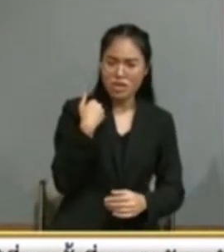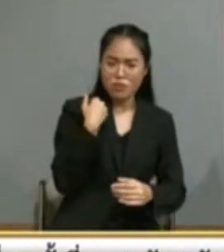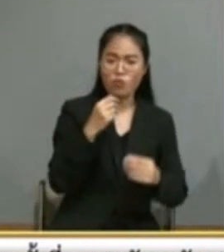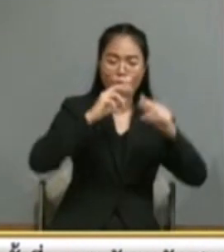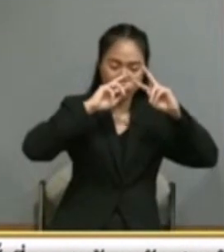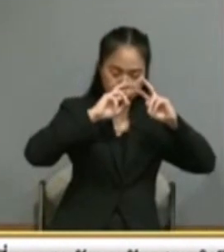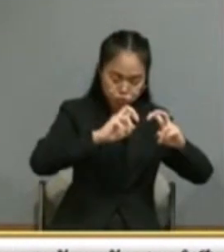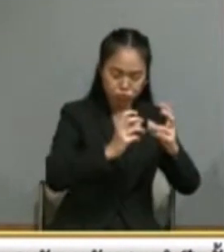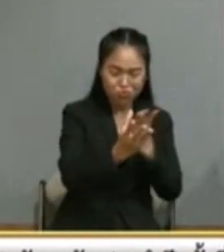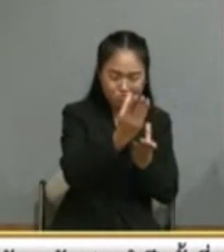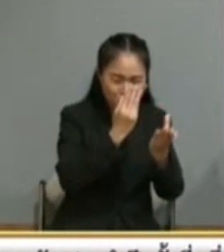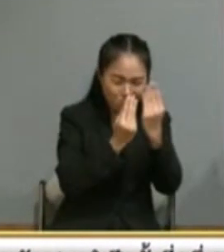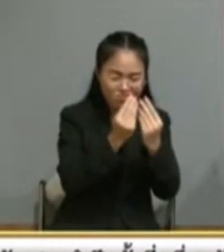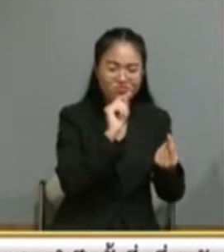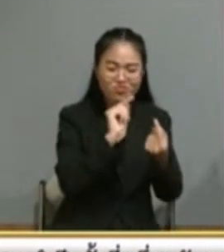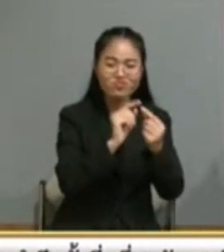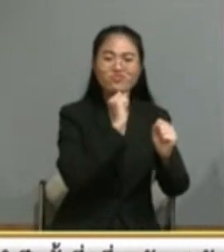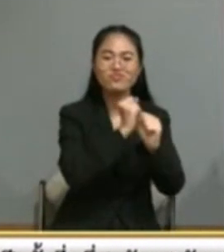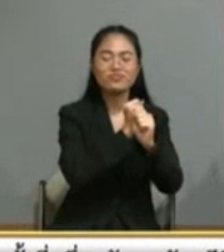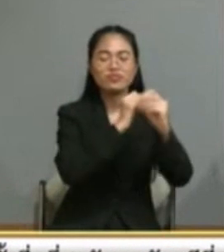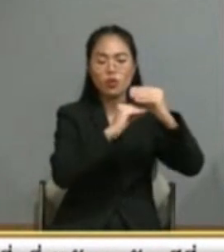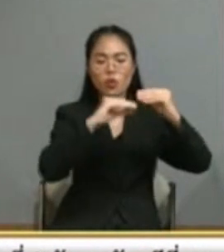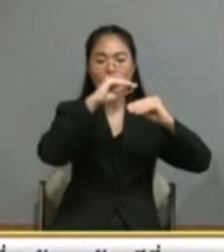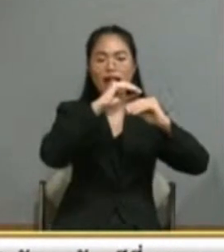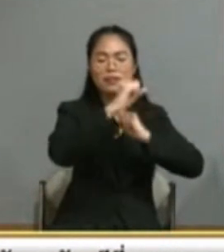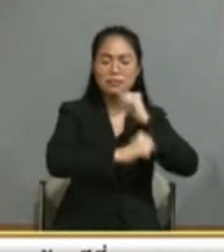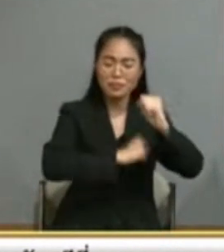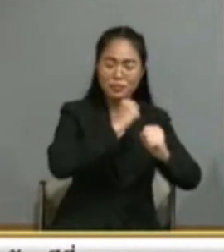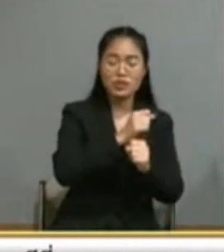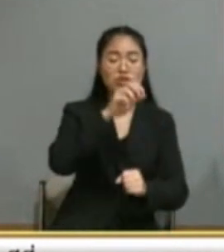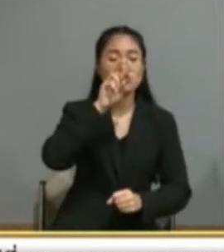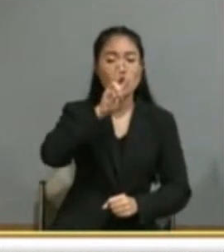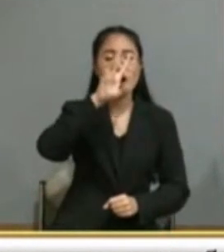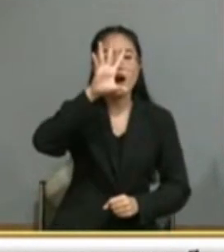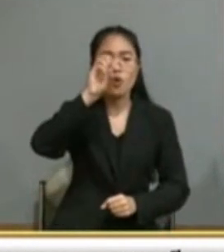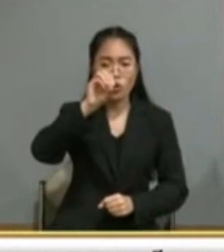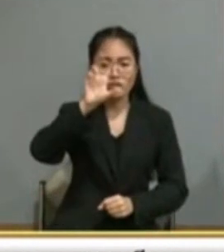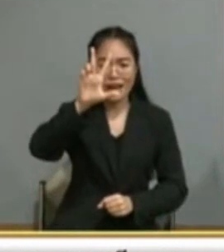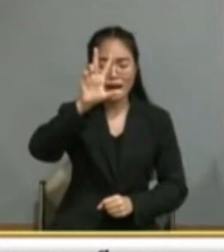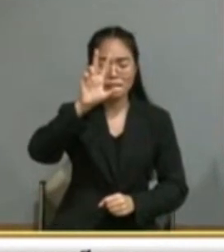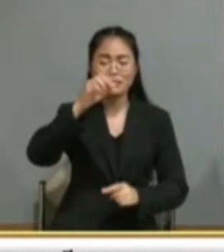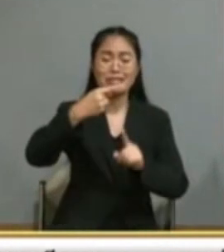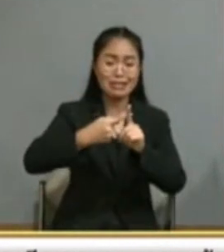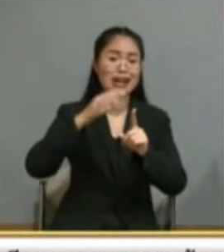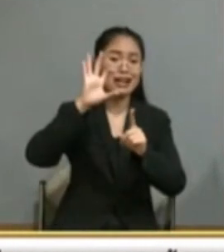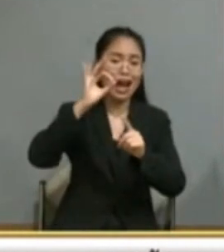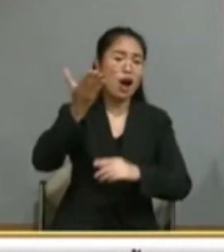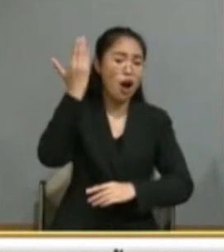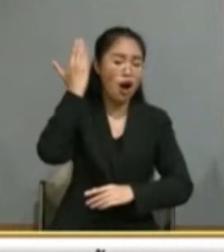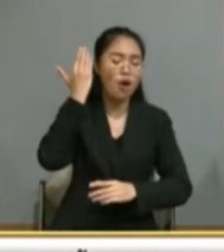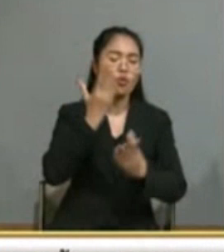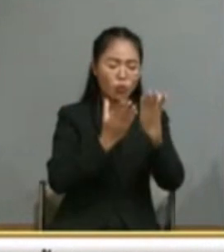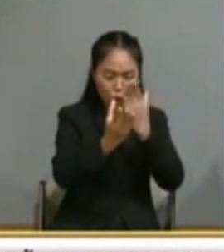ษา ความเป็ไปได้ของโครงการเมื่อเดอนกันยายนปี 263 และก็มาแล้วเสร็ในปี 26